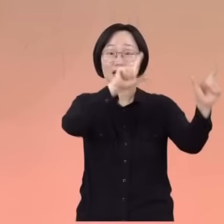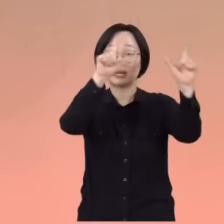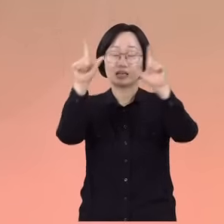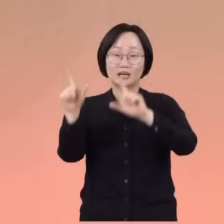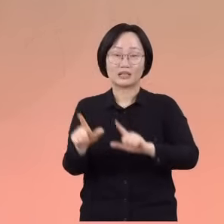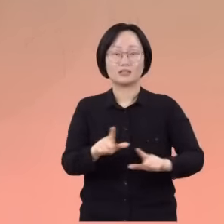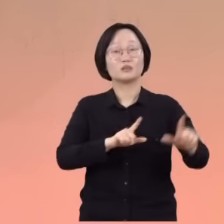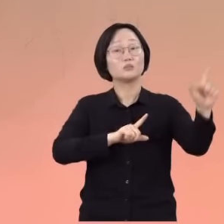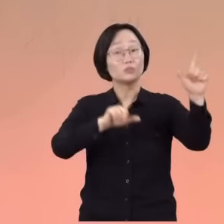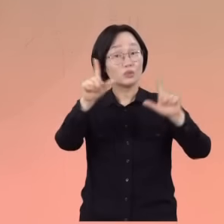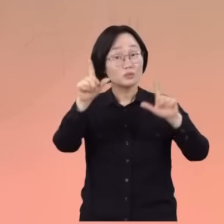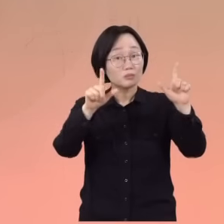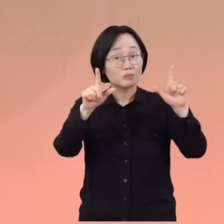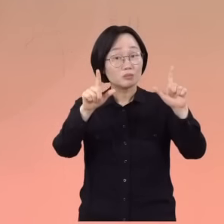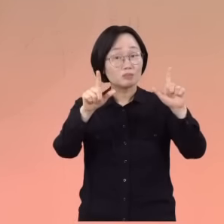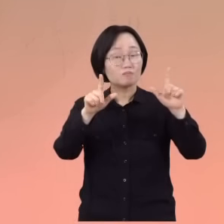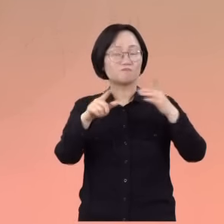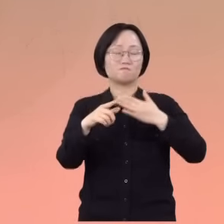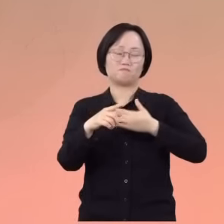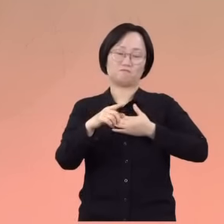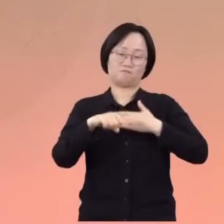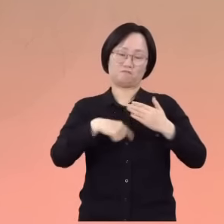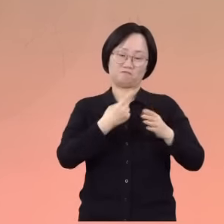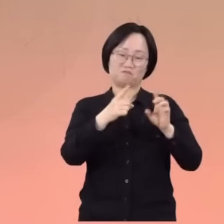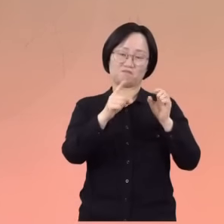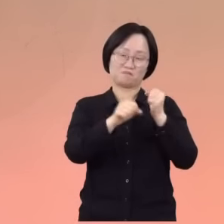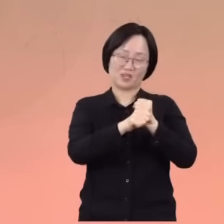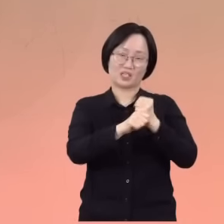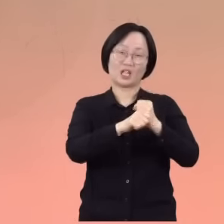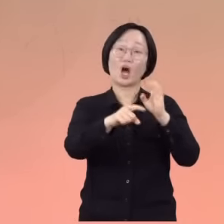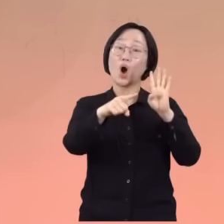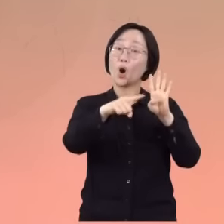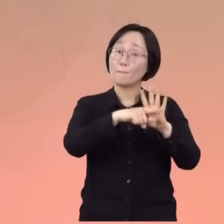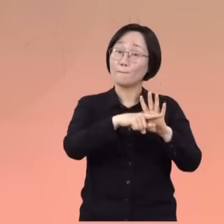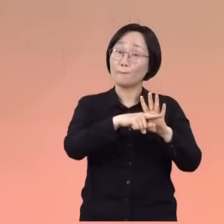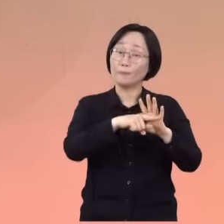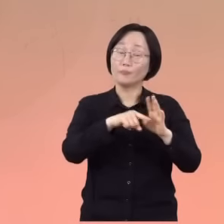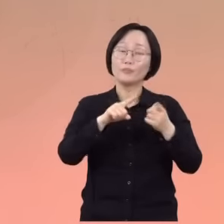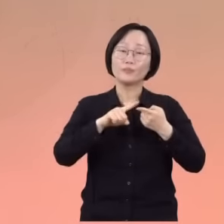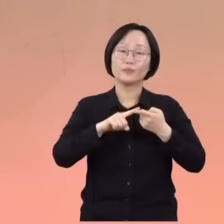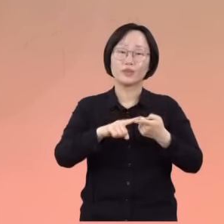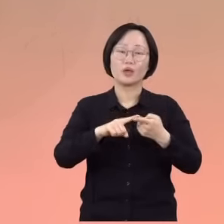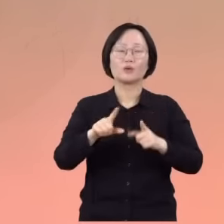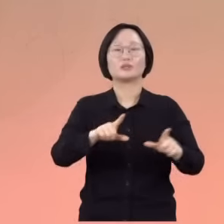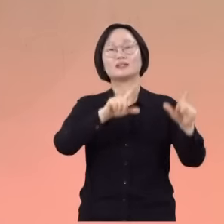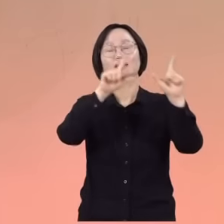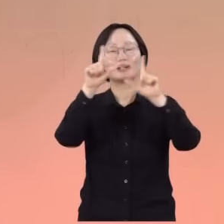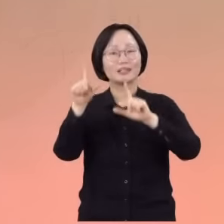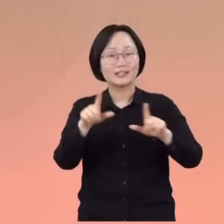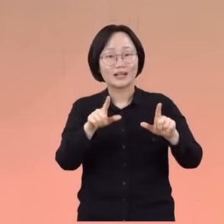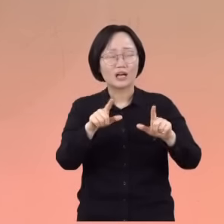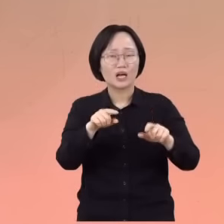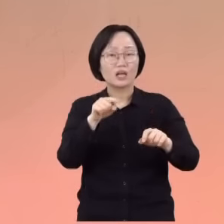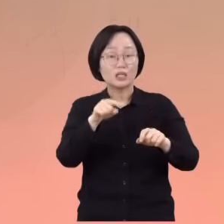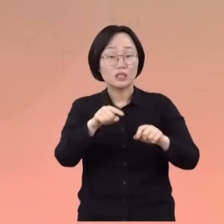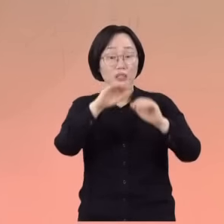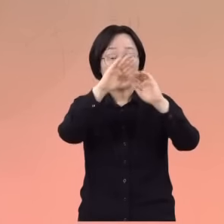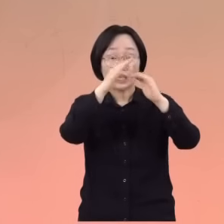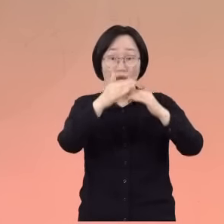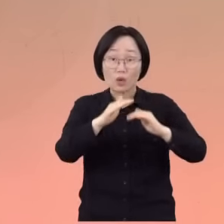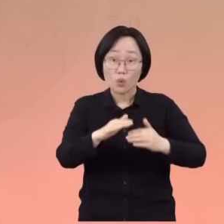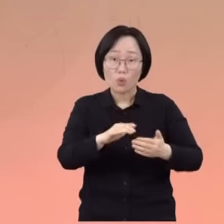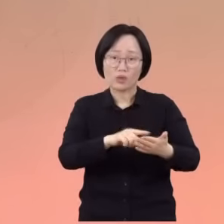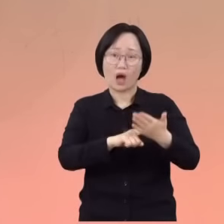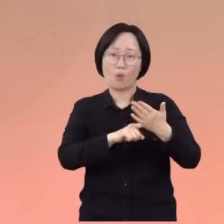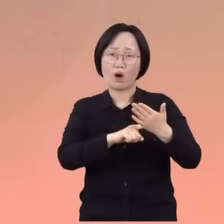지은 업대로 살아간다라고 부처님께서 팔만대장경 분명히